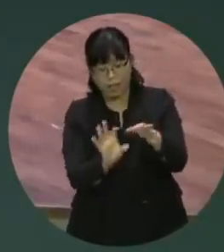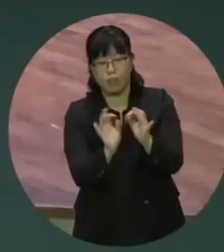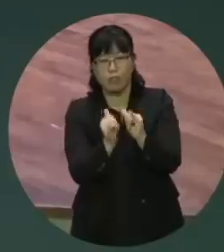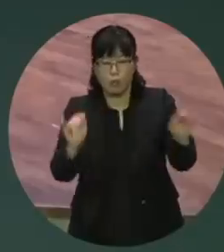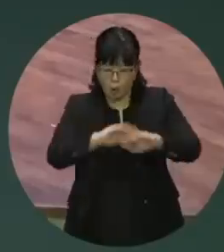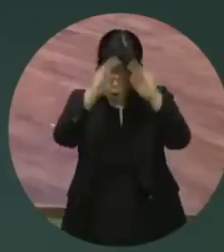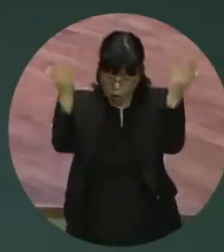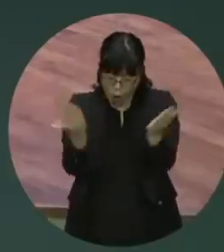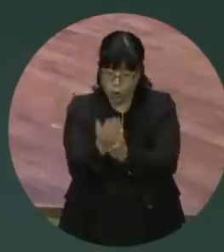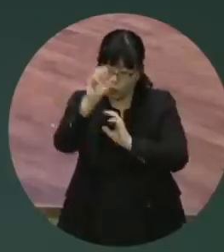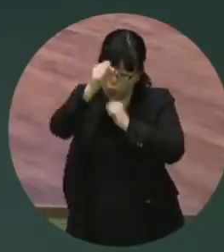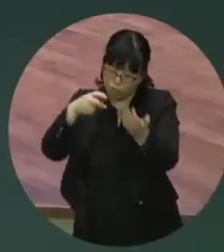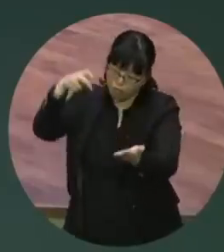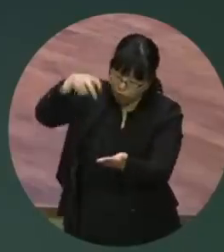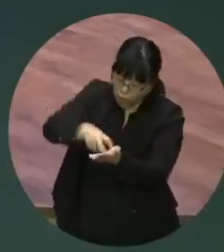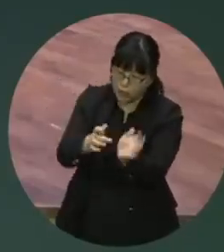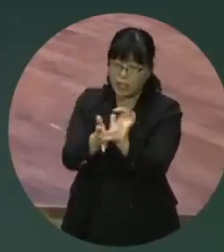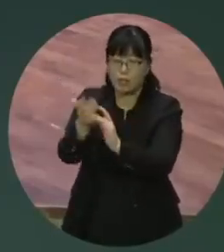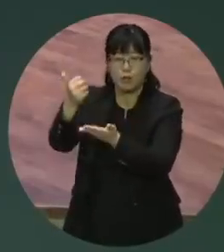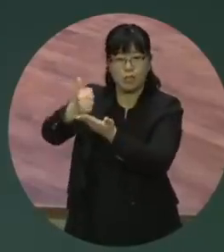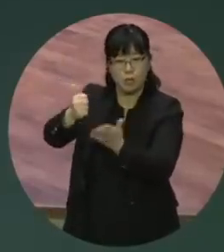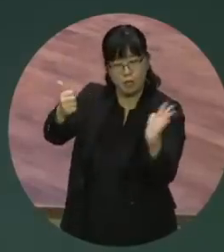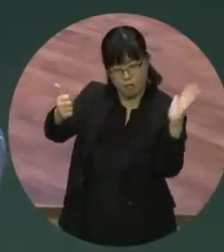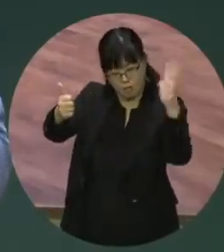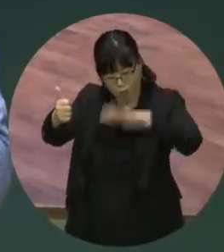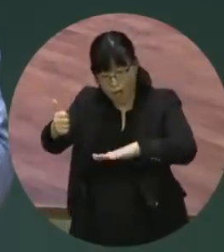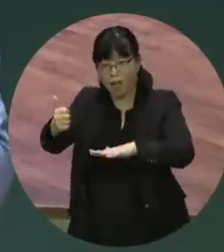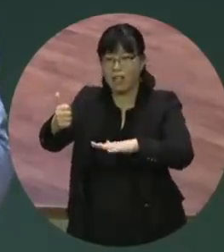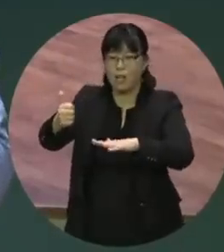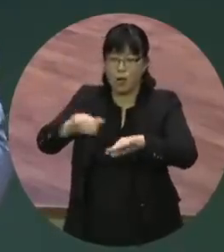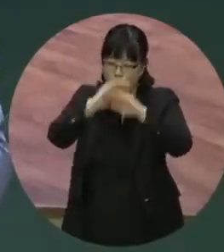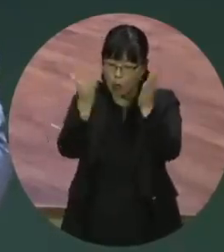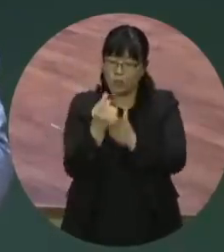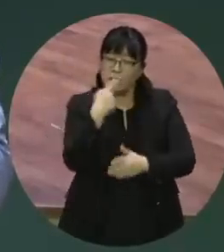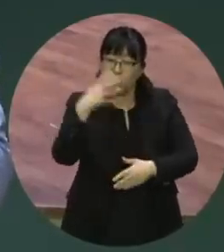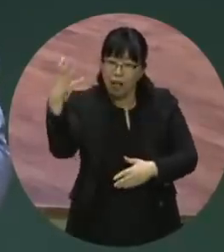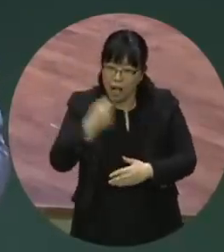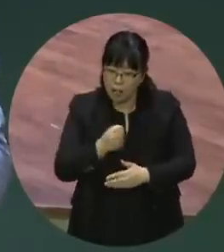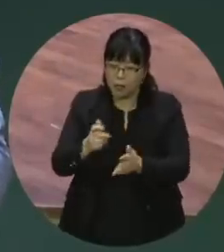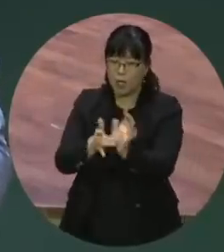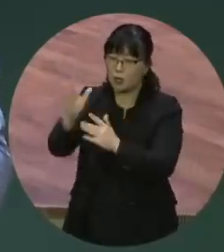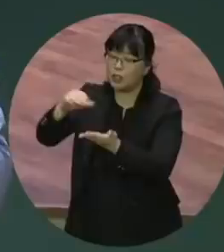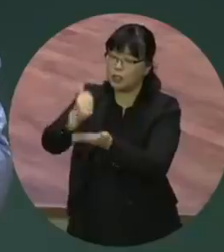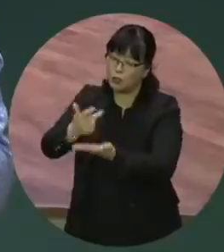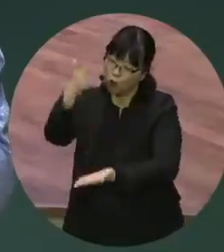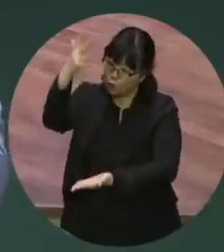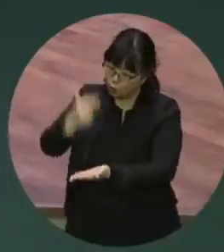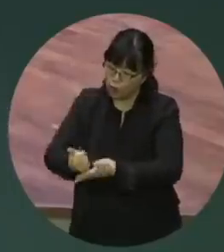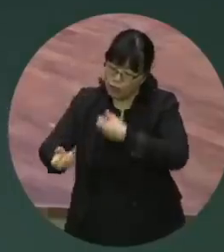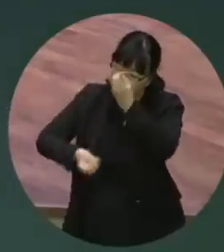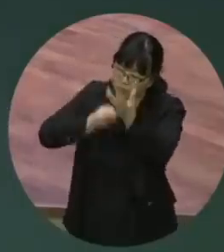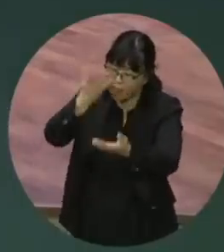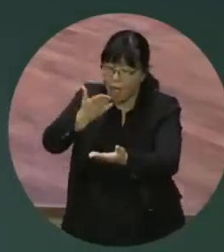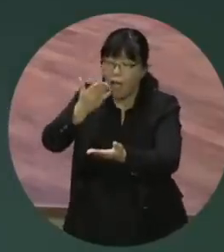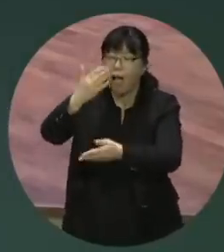예수 이름에 꿇게 하시고 모든 입으로 예수 그리스도를 주라 하시라여 하나님 아버지께 영광을 돌리게 하셨느니라.